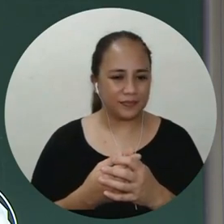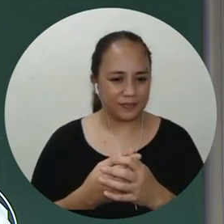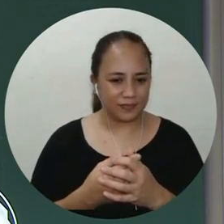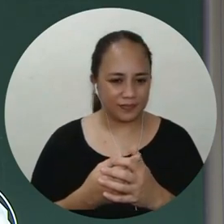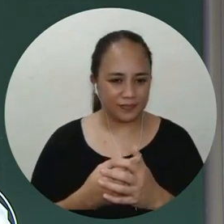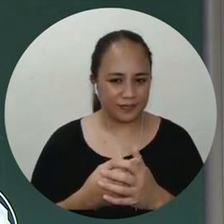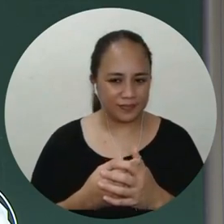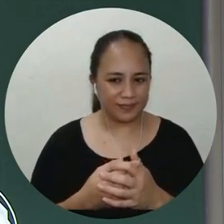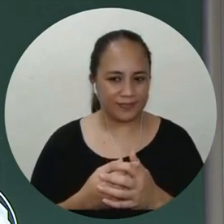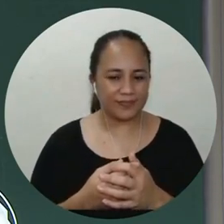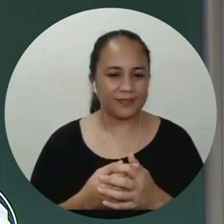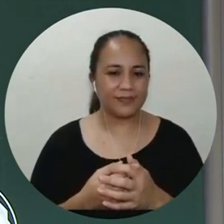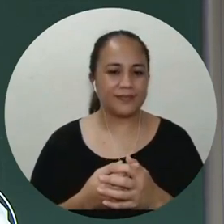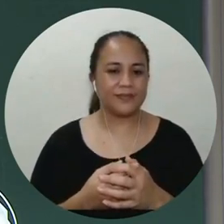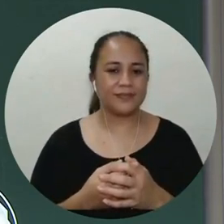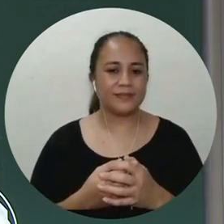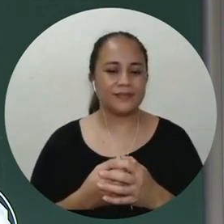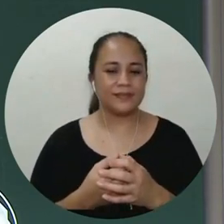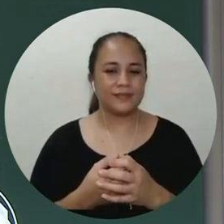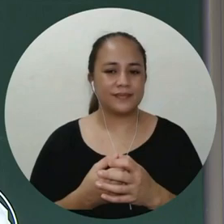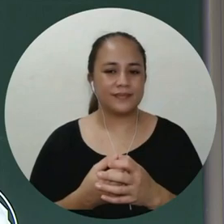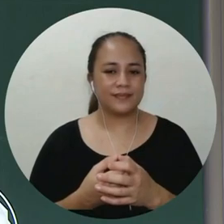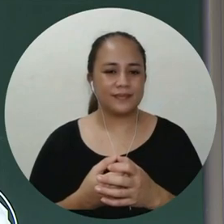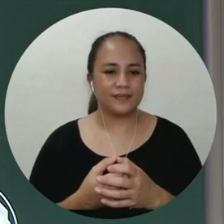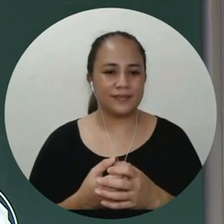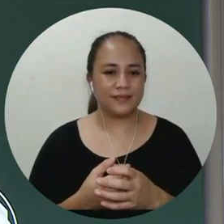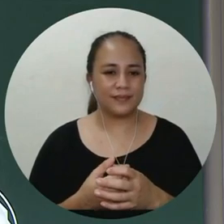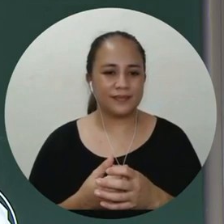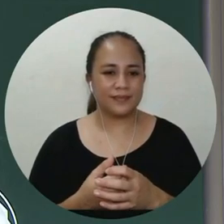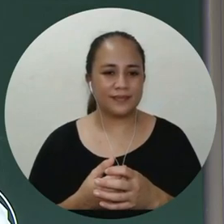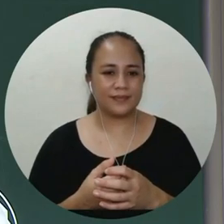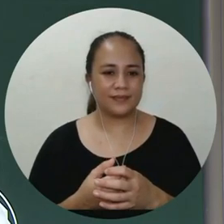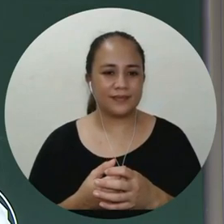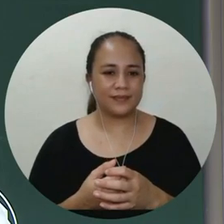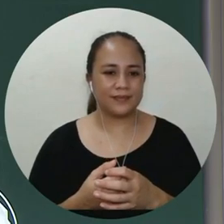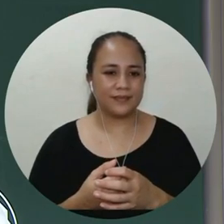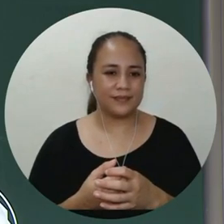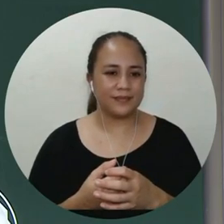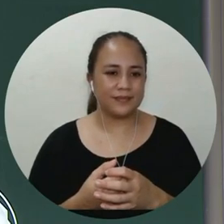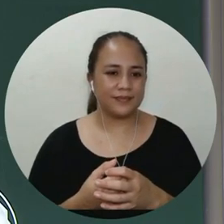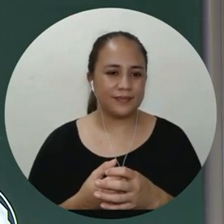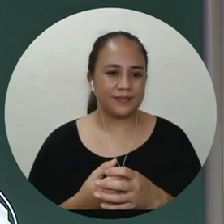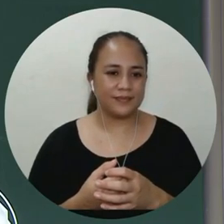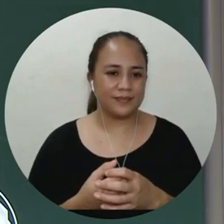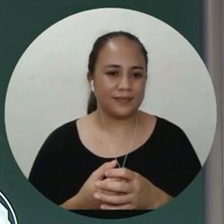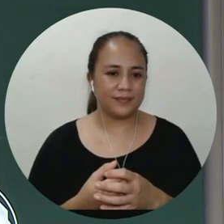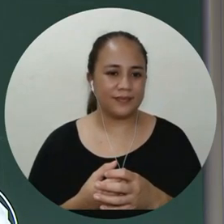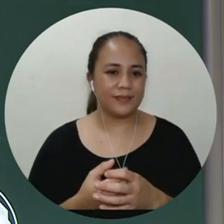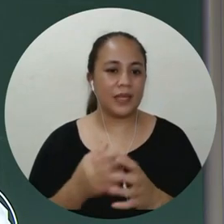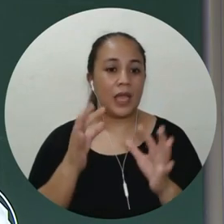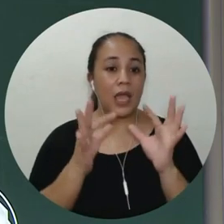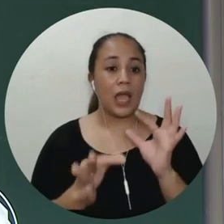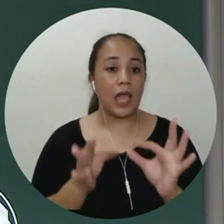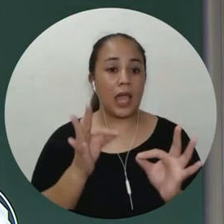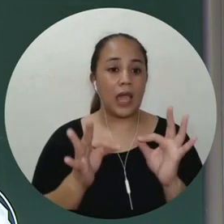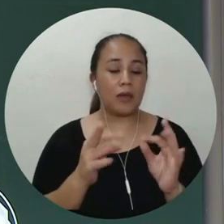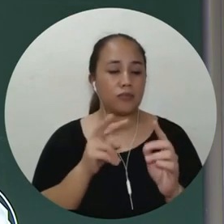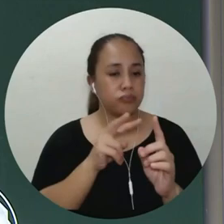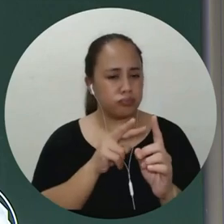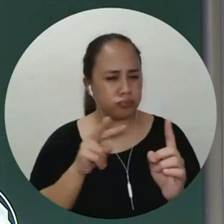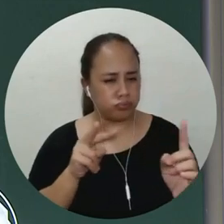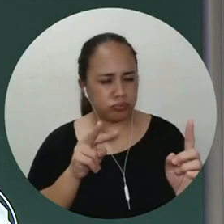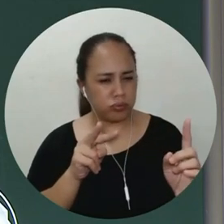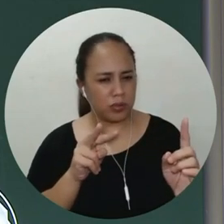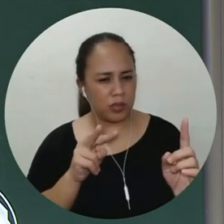여기 보니까 렘넌트 썸이 세우는 역할을 감당을 잘했어요. So if you look at this,